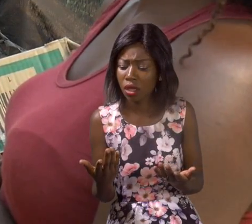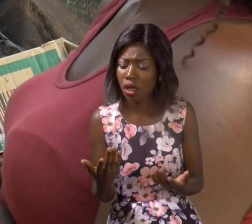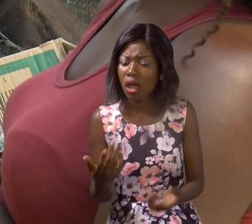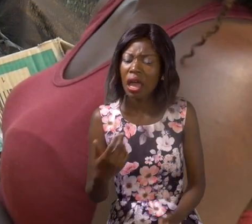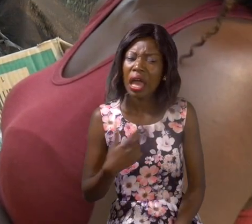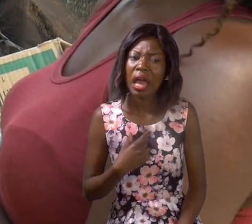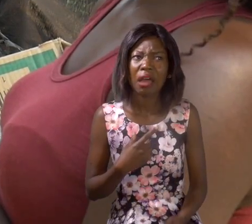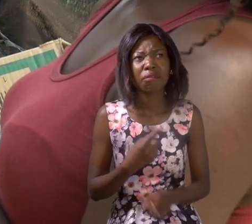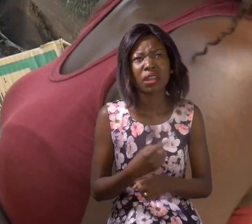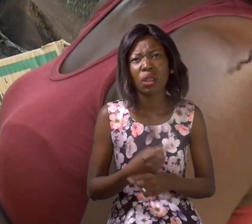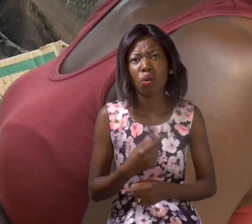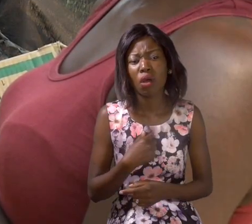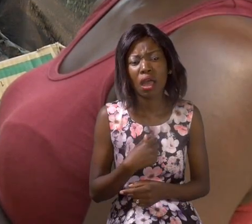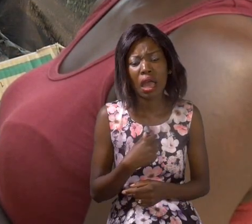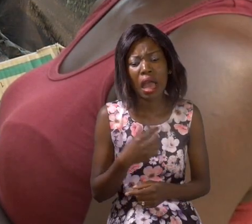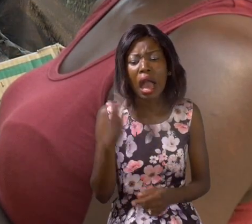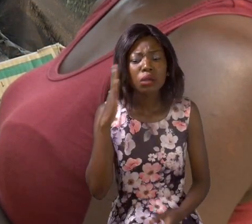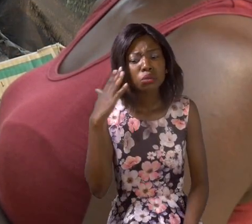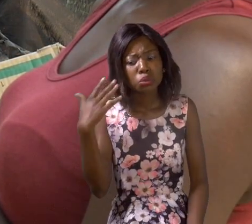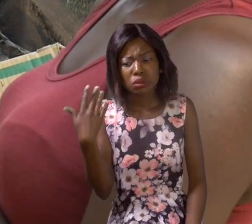Asibia. Sibia.